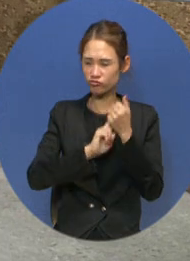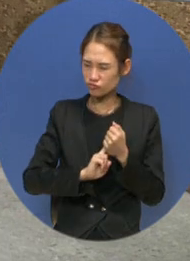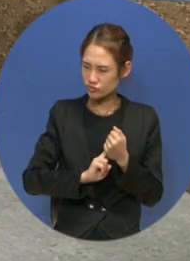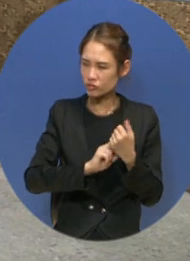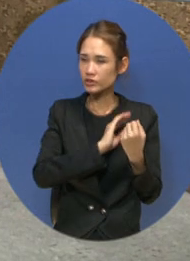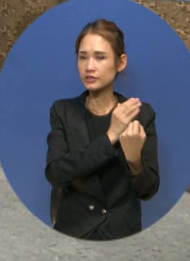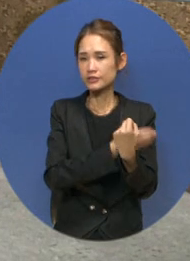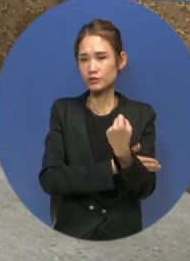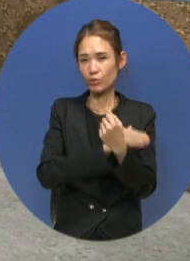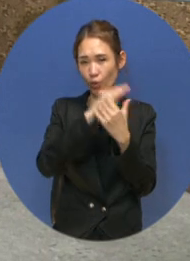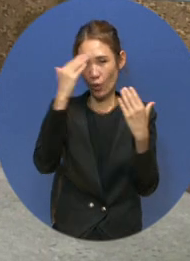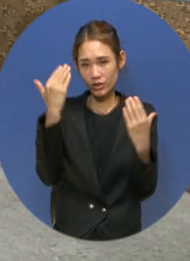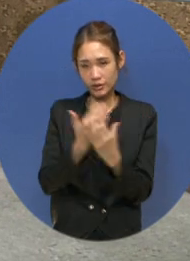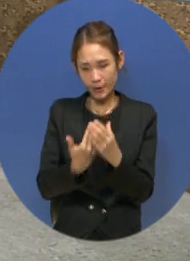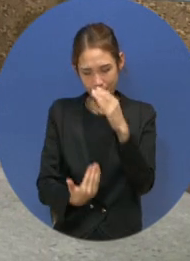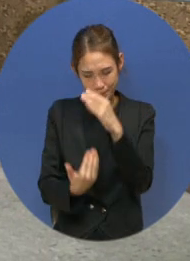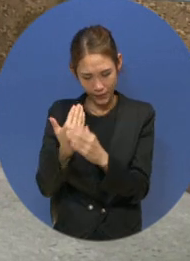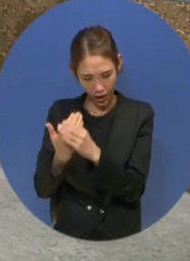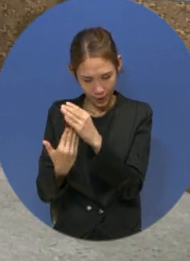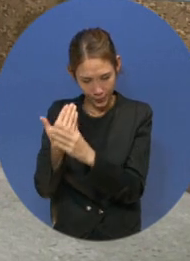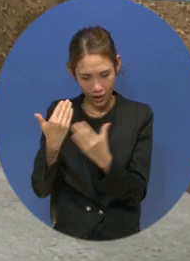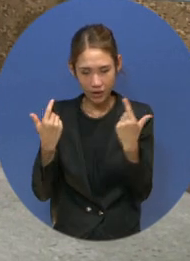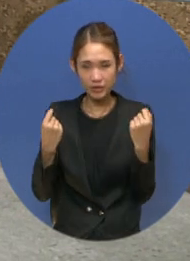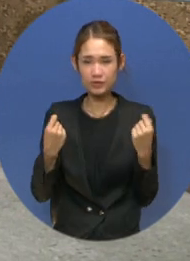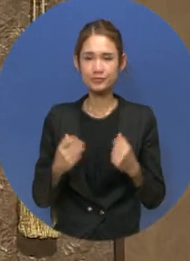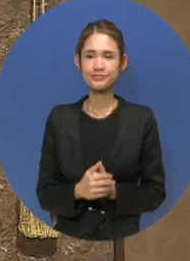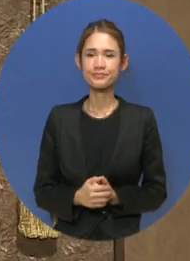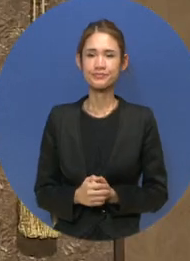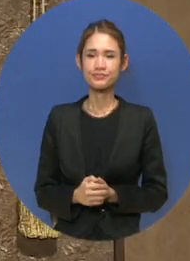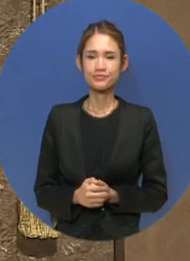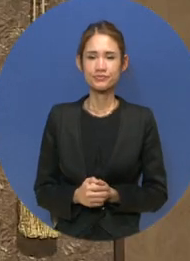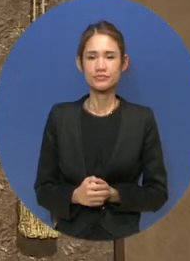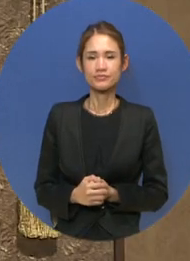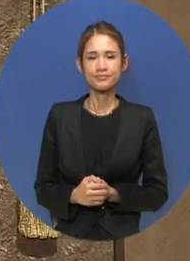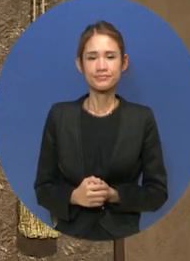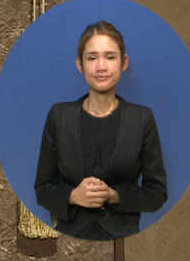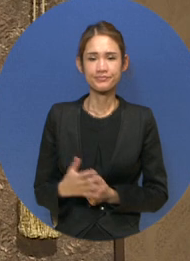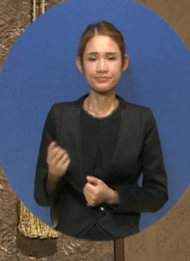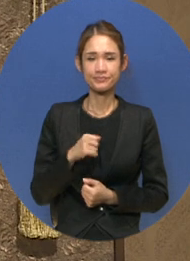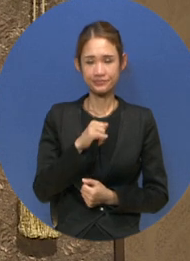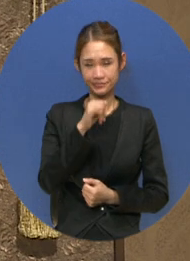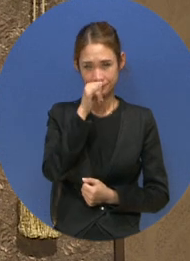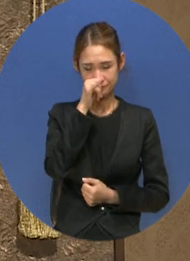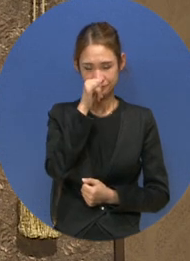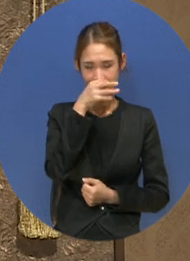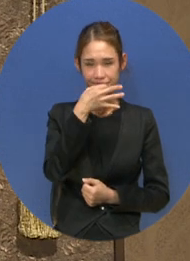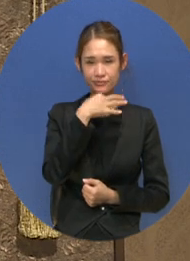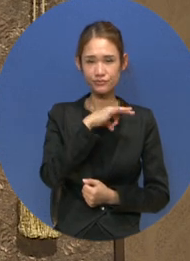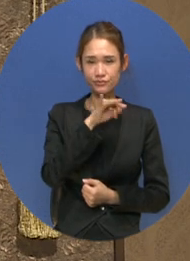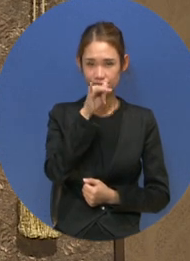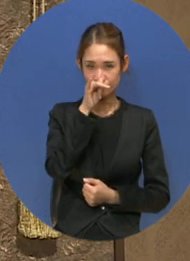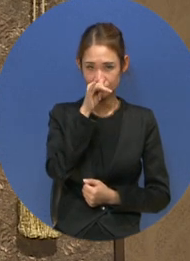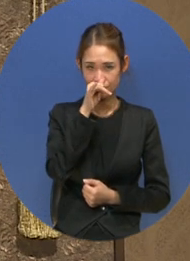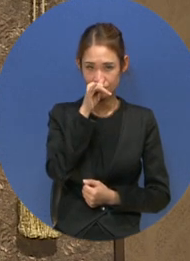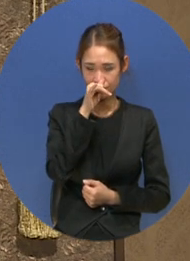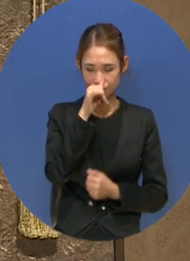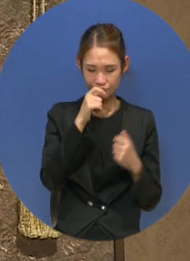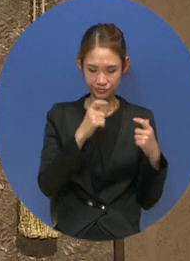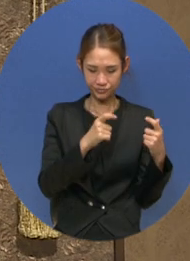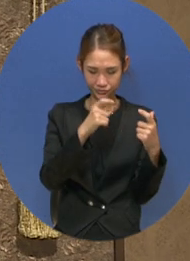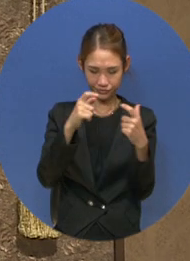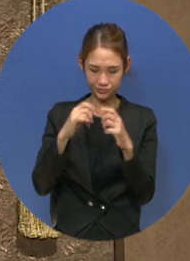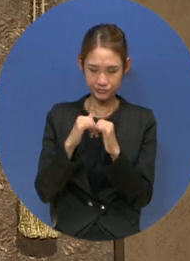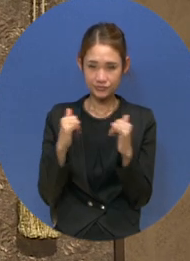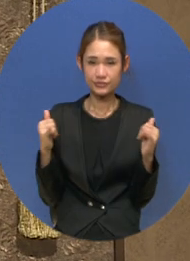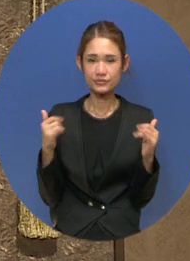있는 잠재 능력을 모두 네, 다 발휘하고 맞습니다. 계신 것 같습니다. 네, 그것이 갖고 있는 효율성도 높이는 것이지만 네.